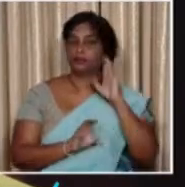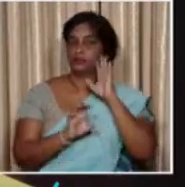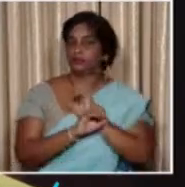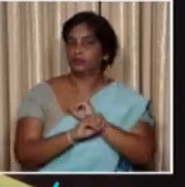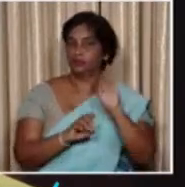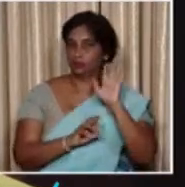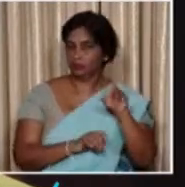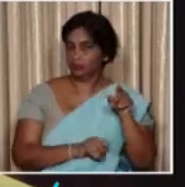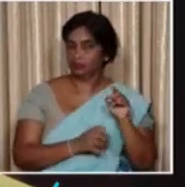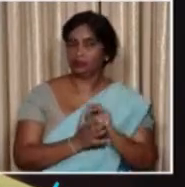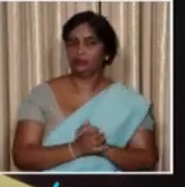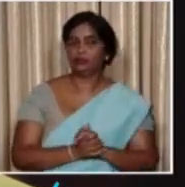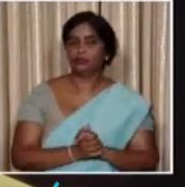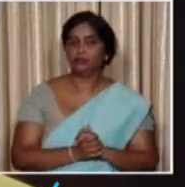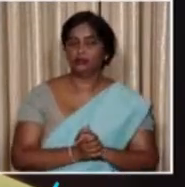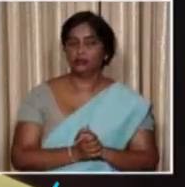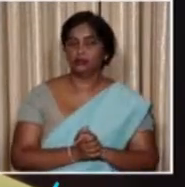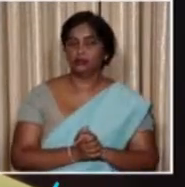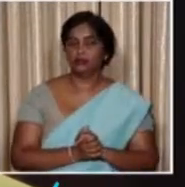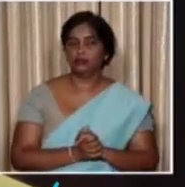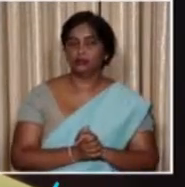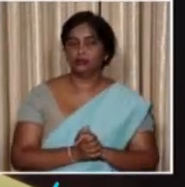ප්‍රකාශයක් නිකුත් වුණා